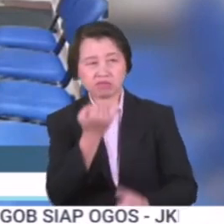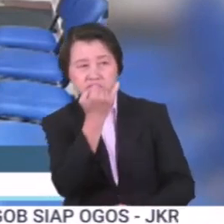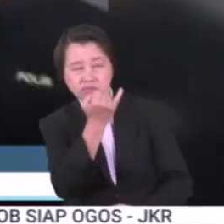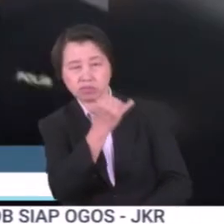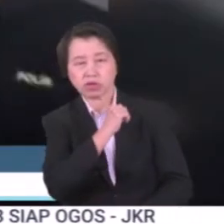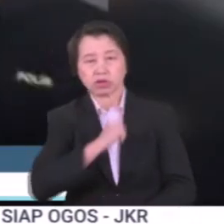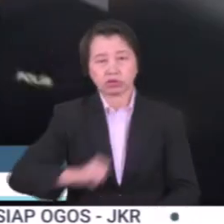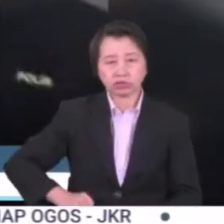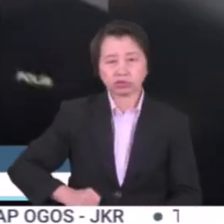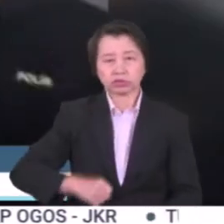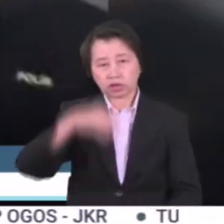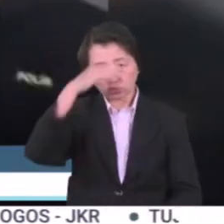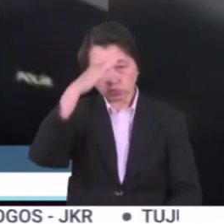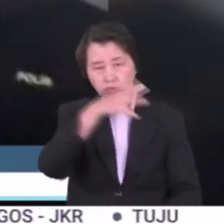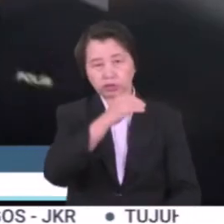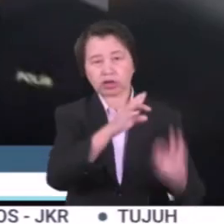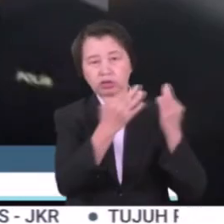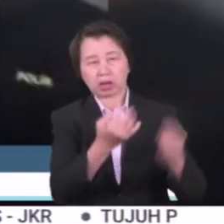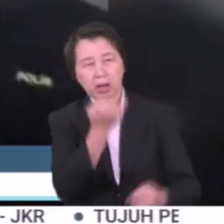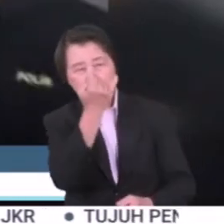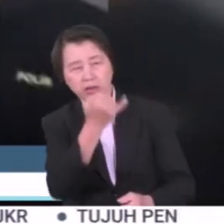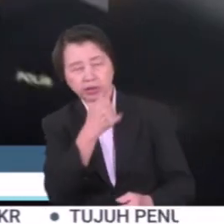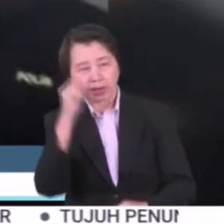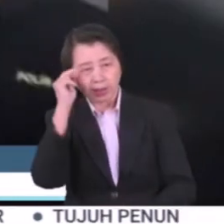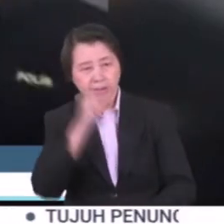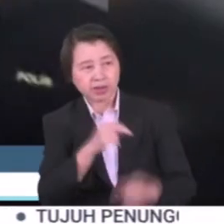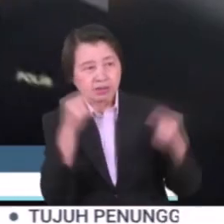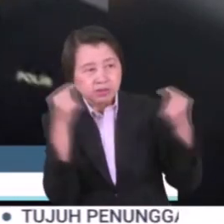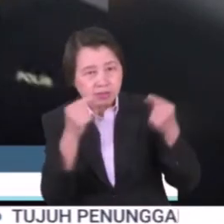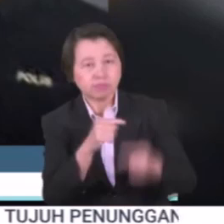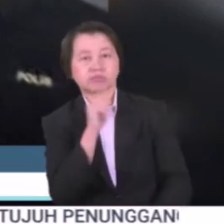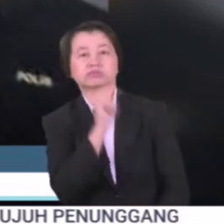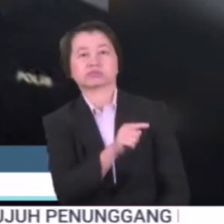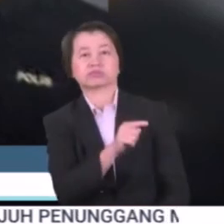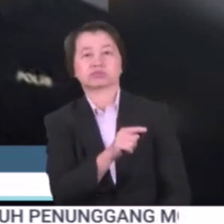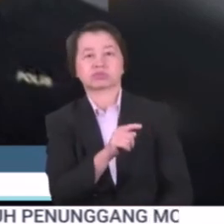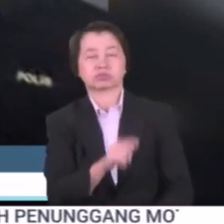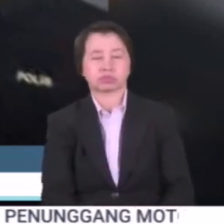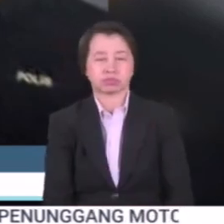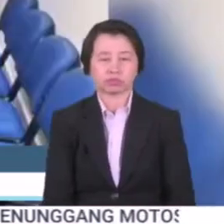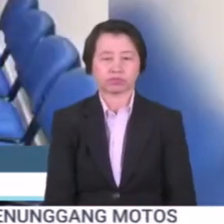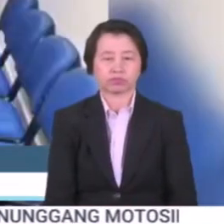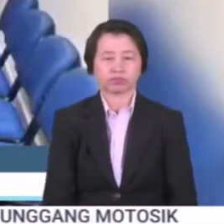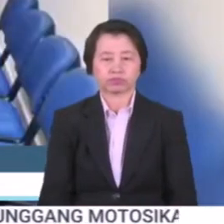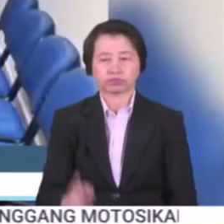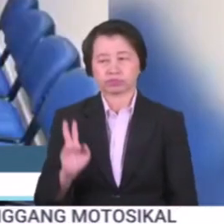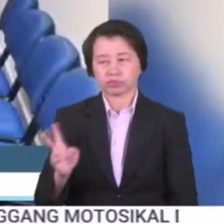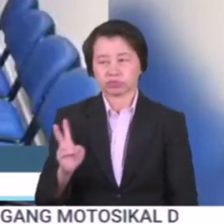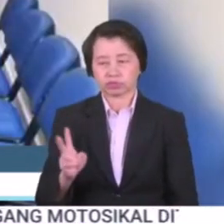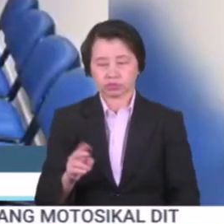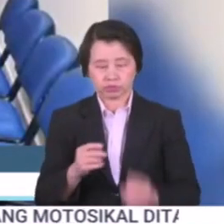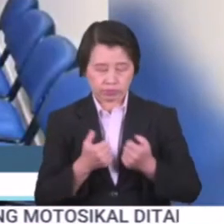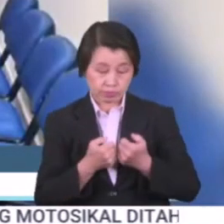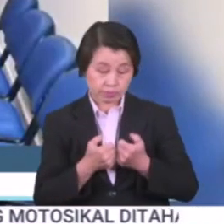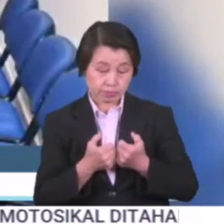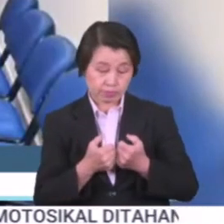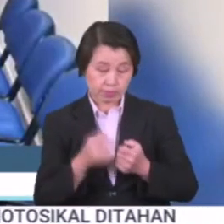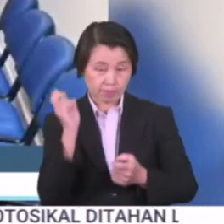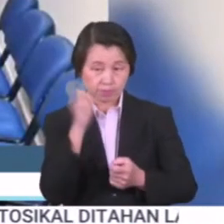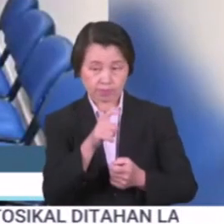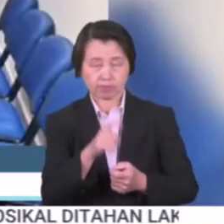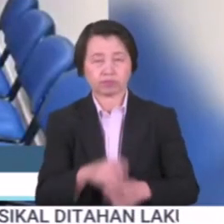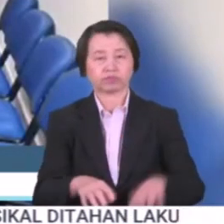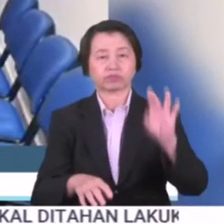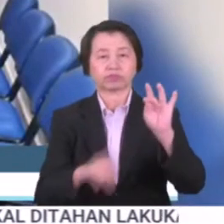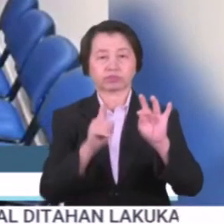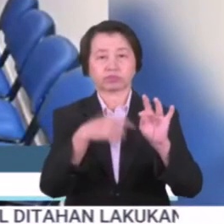keluarga di Raja Joho dengan niat menyakiti hati orang lain kedua-dua hantaran itu dibacakan pengadu